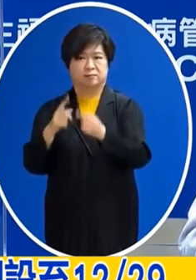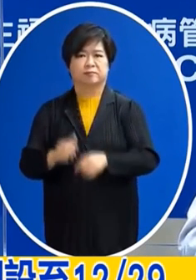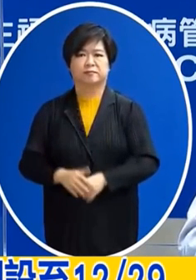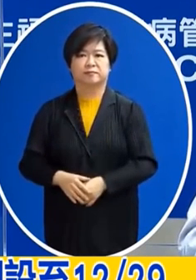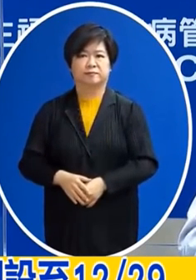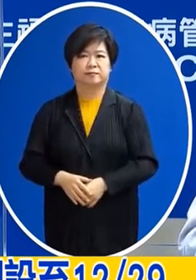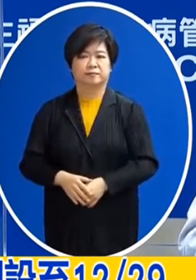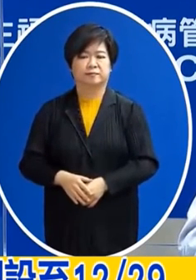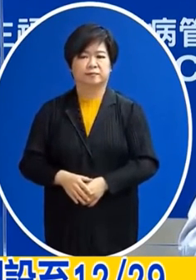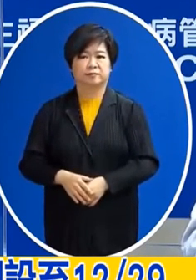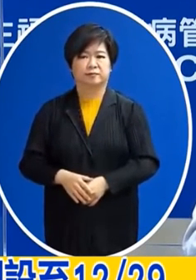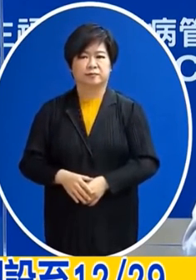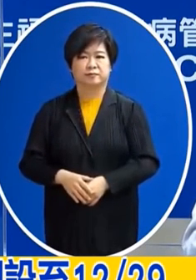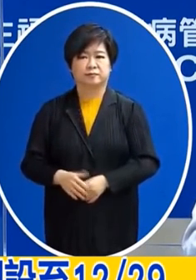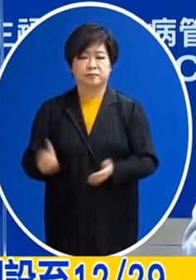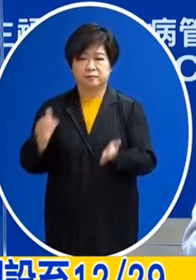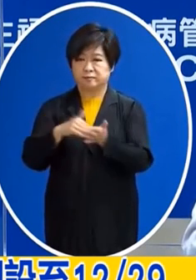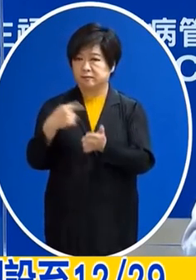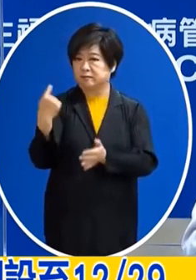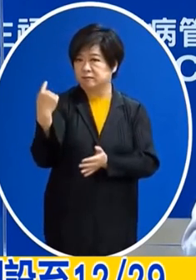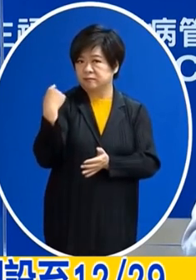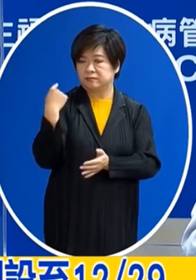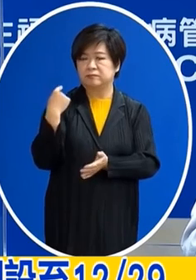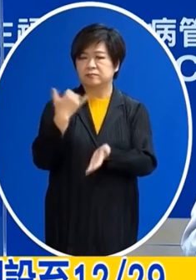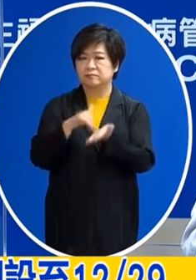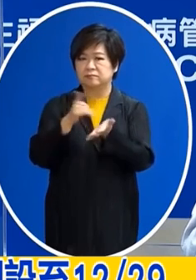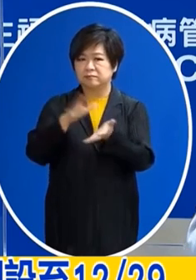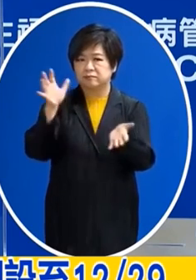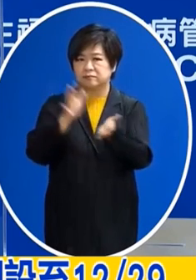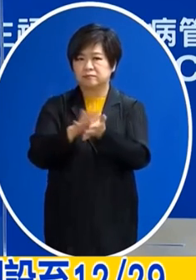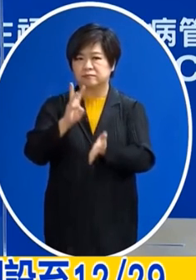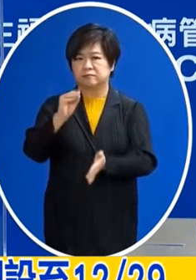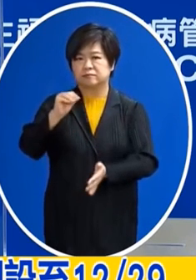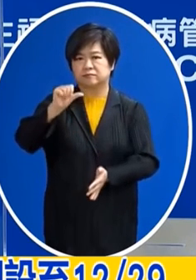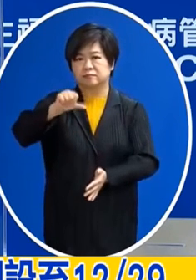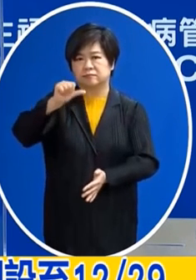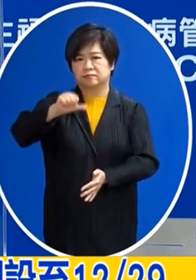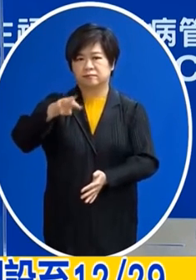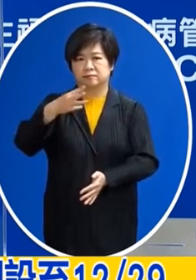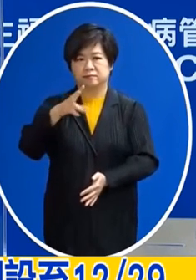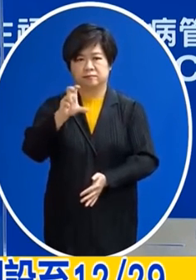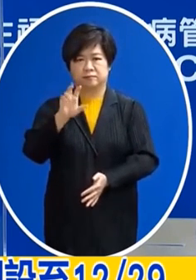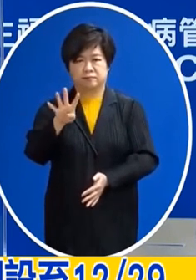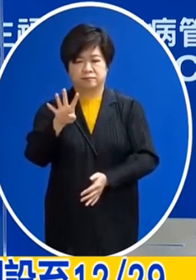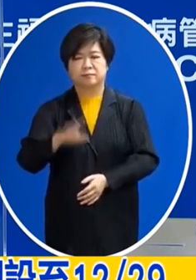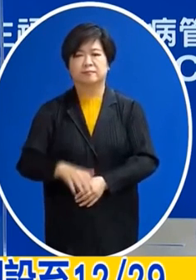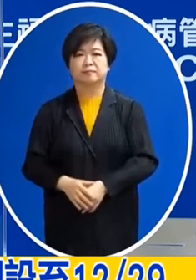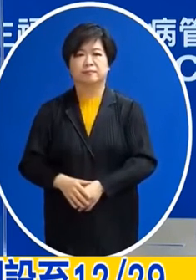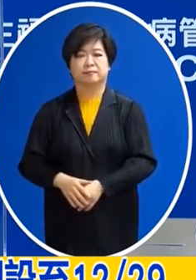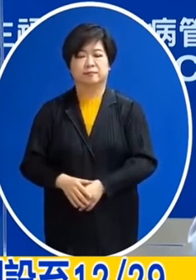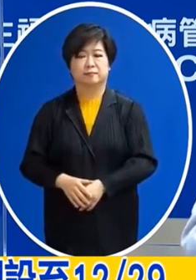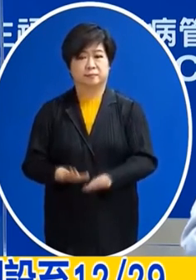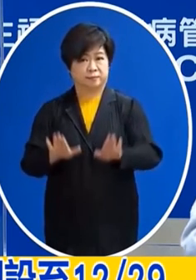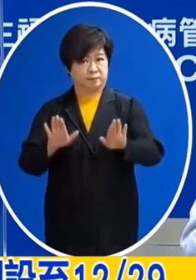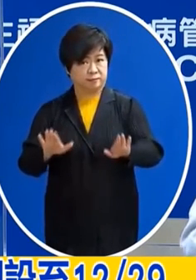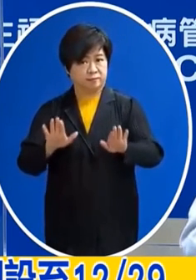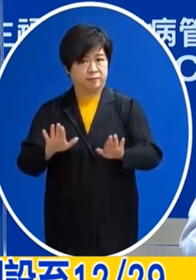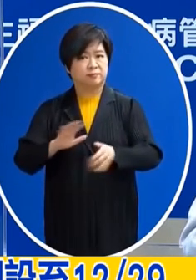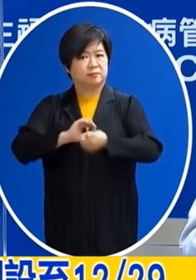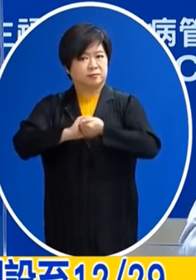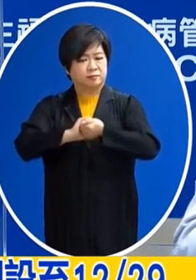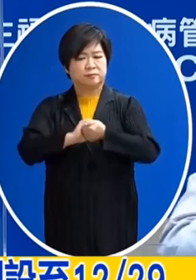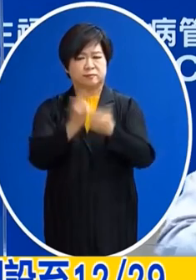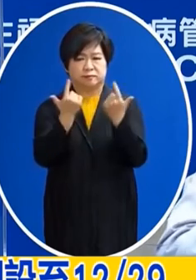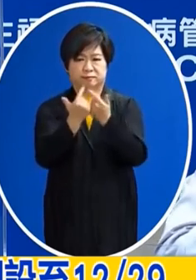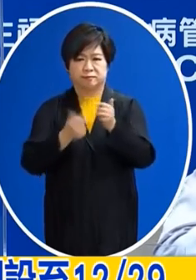1987人次、所以截至昨天累计接种人次是35374。那我目前已经决定